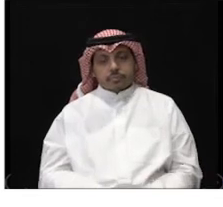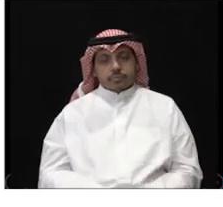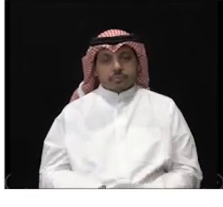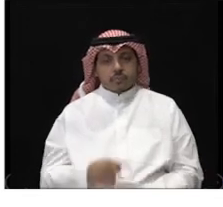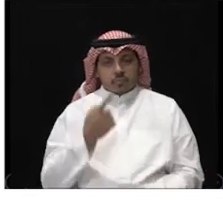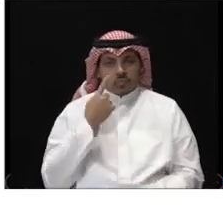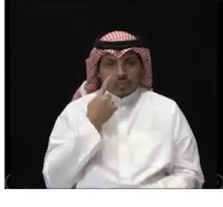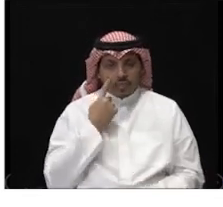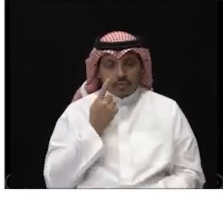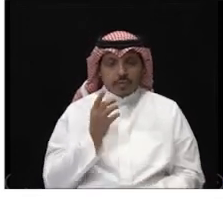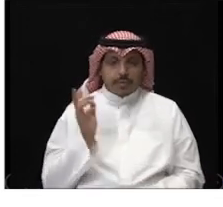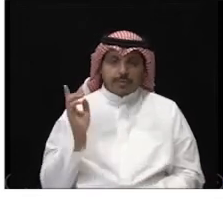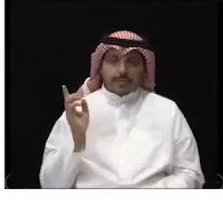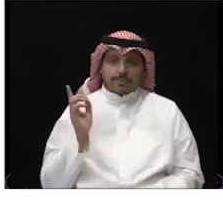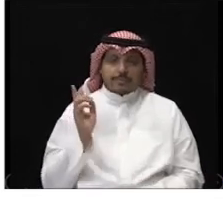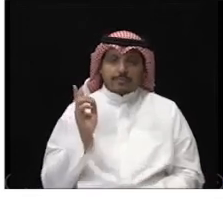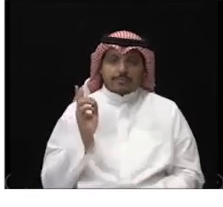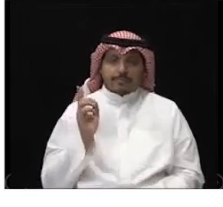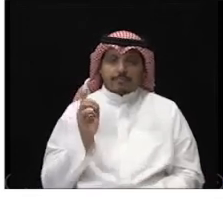جميل،